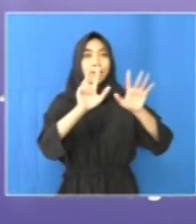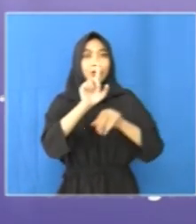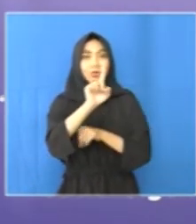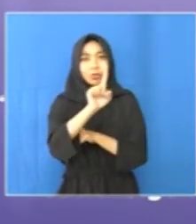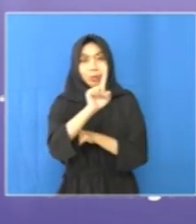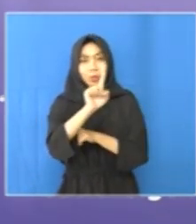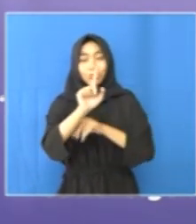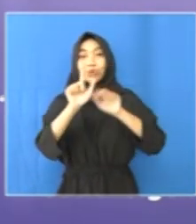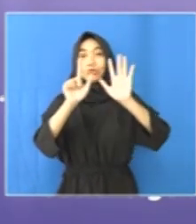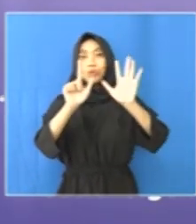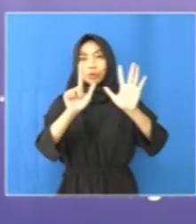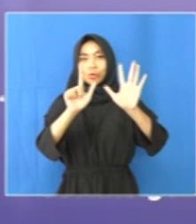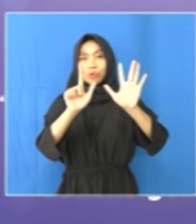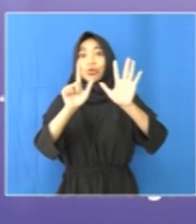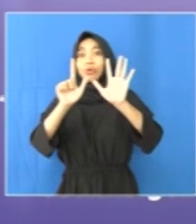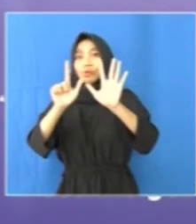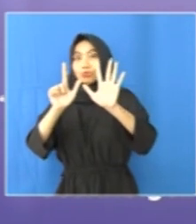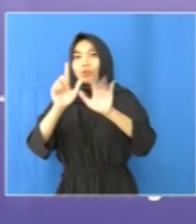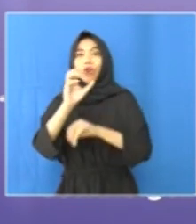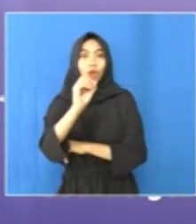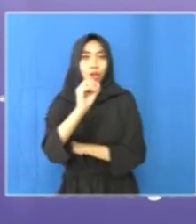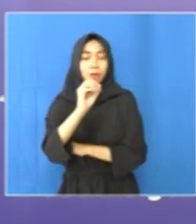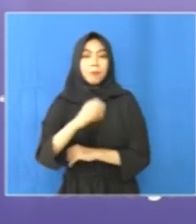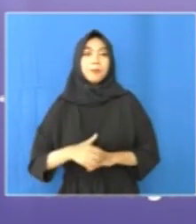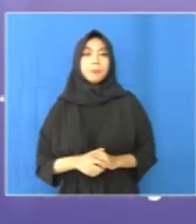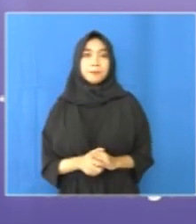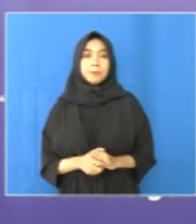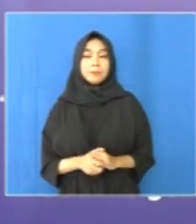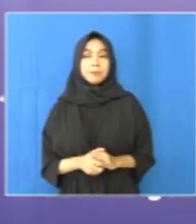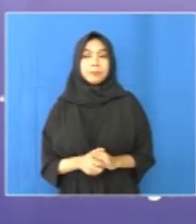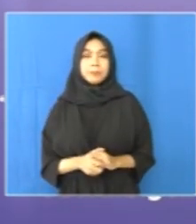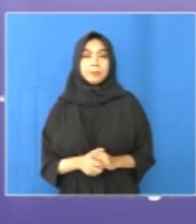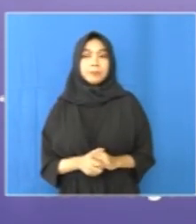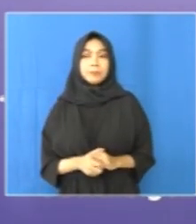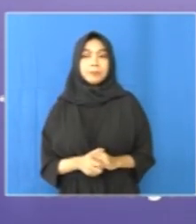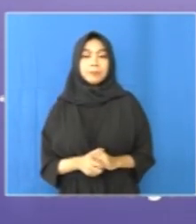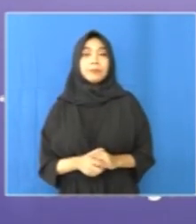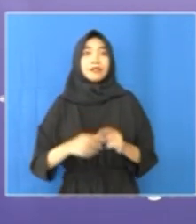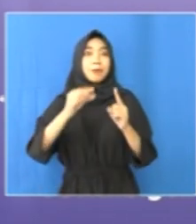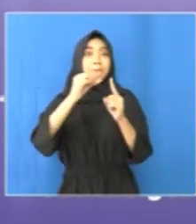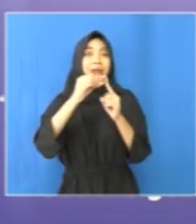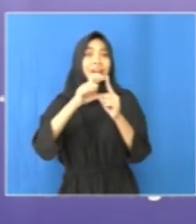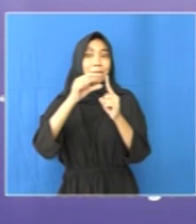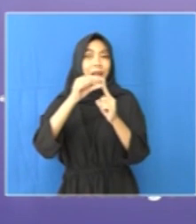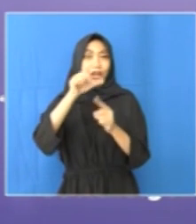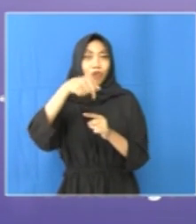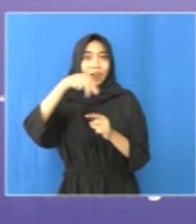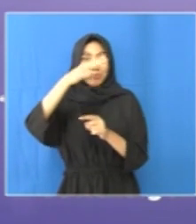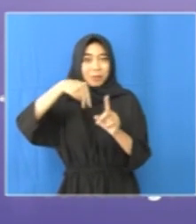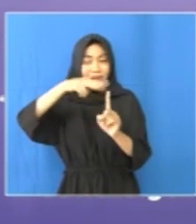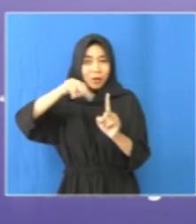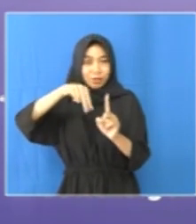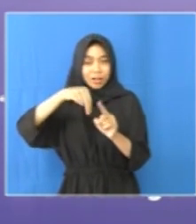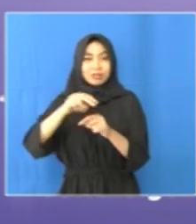181007 ratus tujuh puluh orang hai pasien dalam pengawasan sebanyak